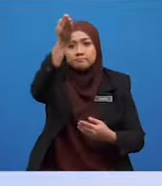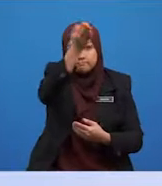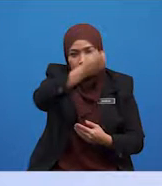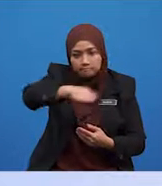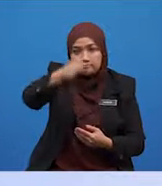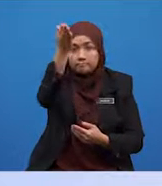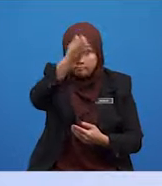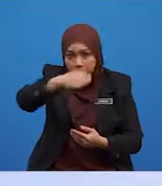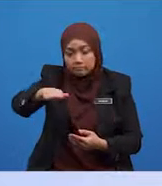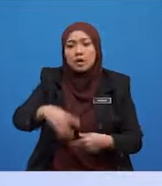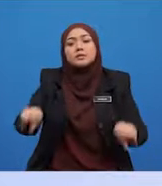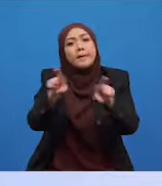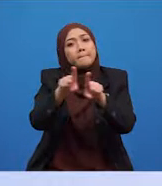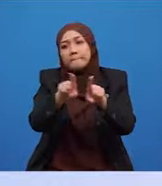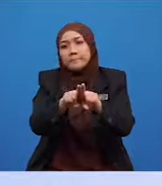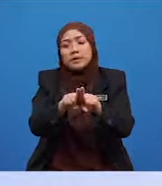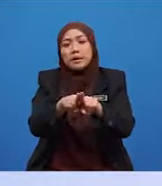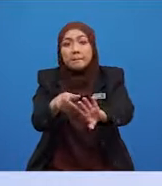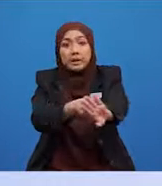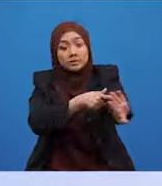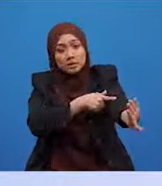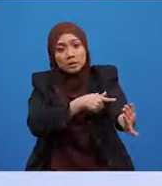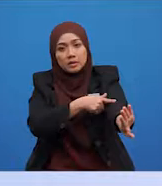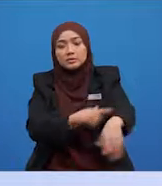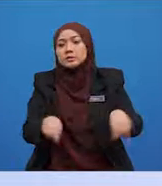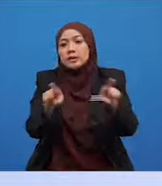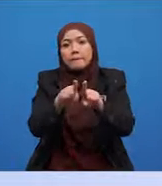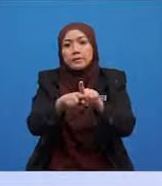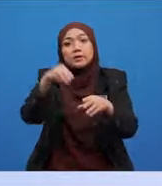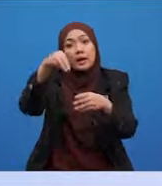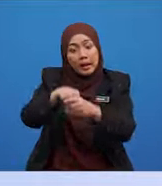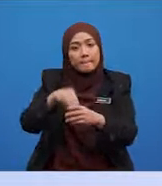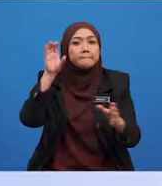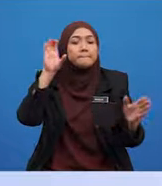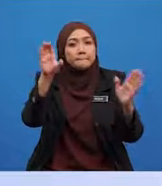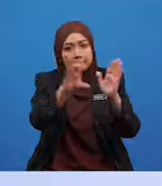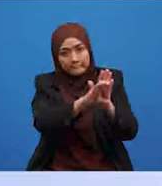panjang seperti yang ditunjukkan di paparan.